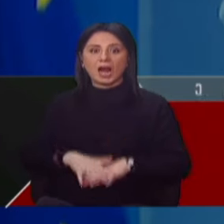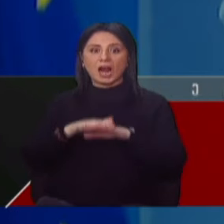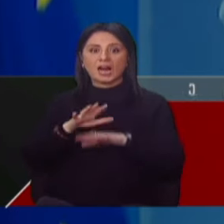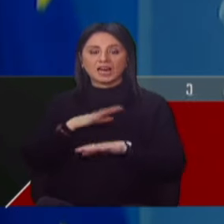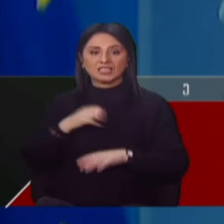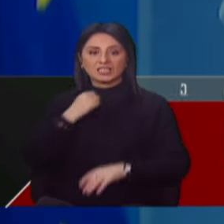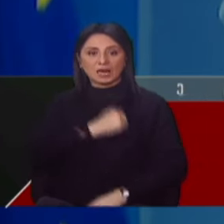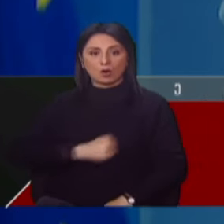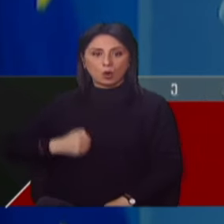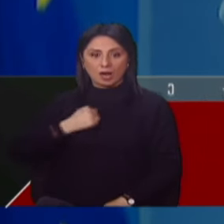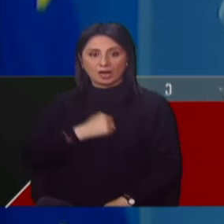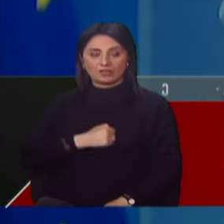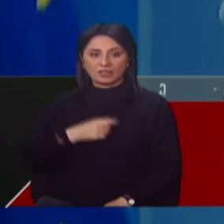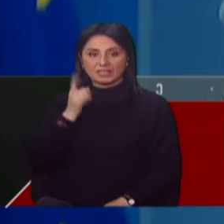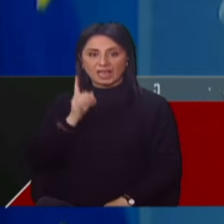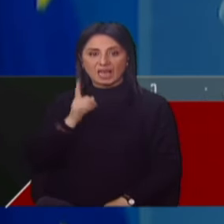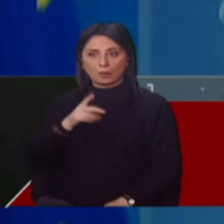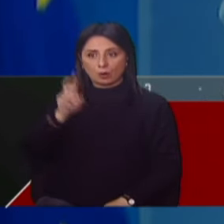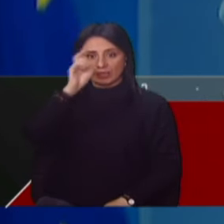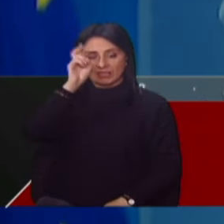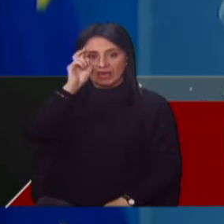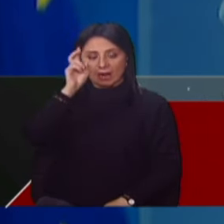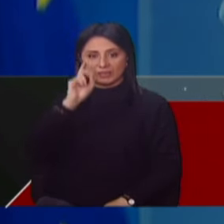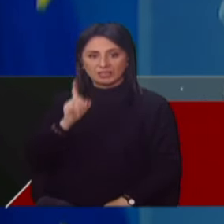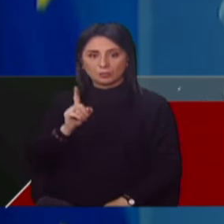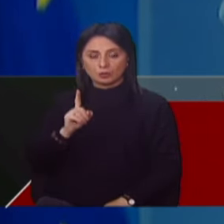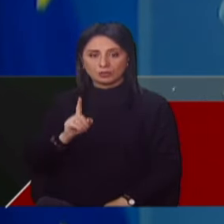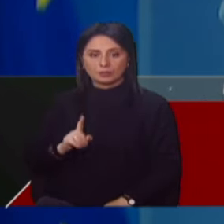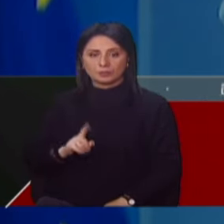იყო აგრესიული, ემუქრებოდა სახელმწიფოს